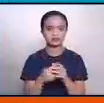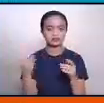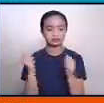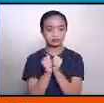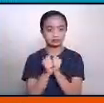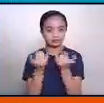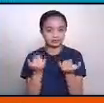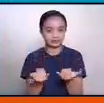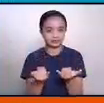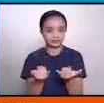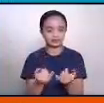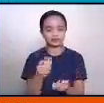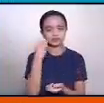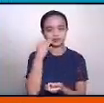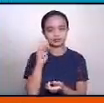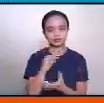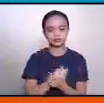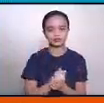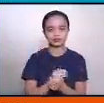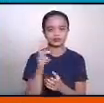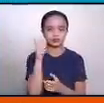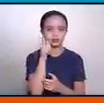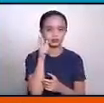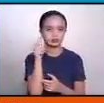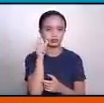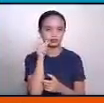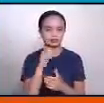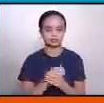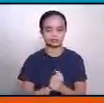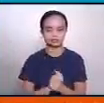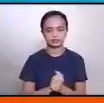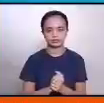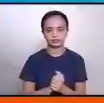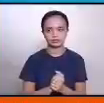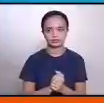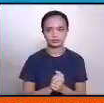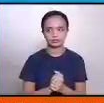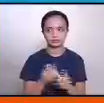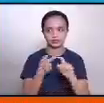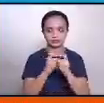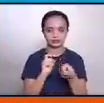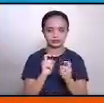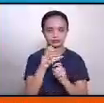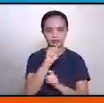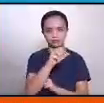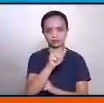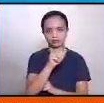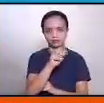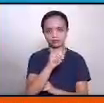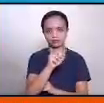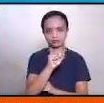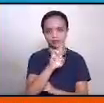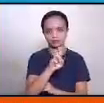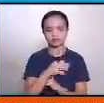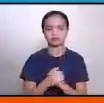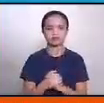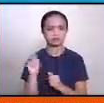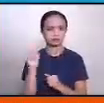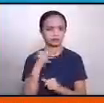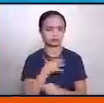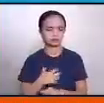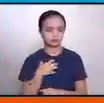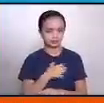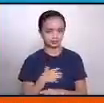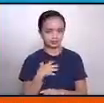Kasama ko naman po ngayon si Ma'am Lita Alvarez, all the way from Samar po siya. Ang kanyang